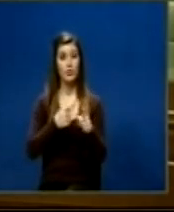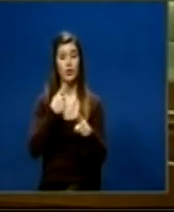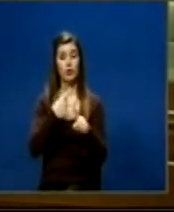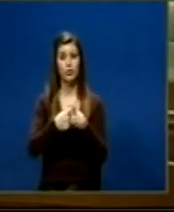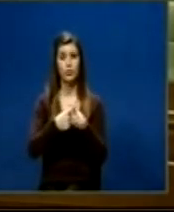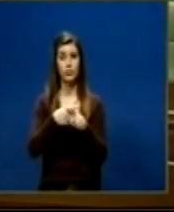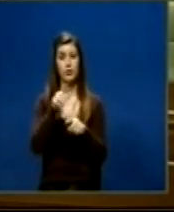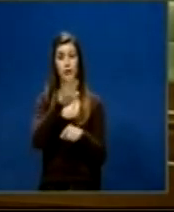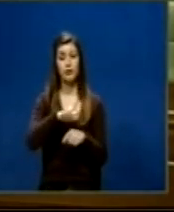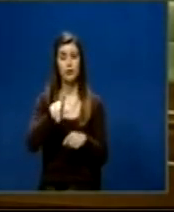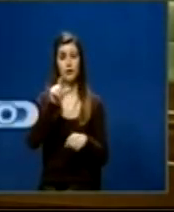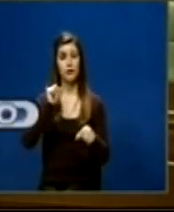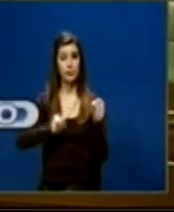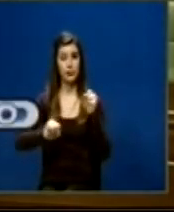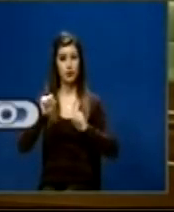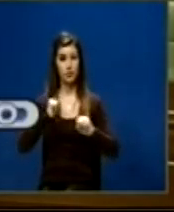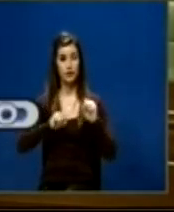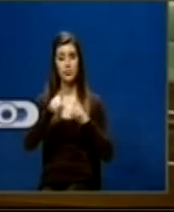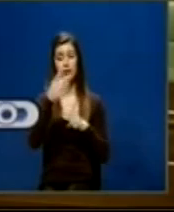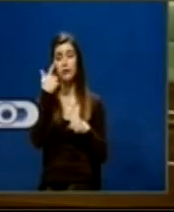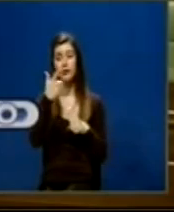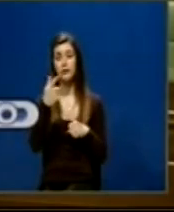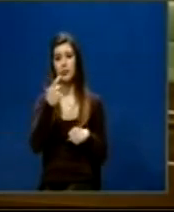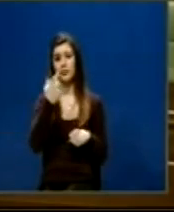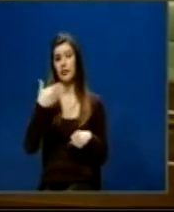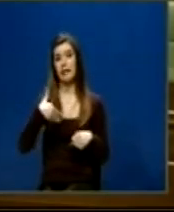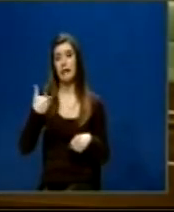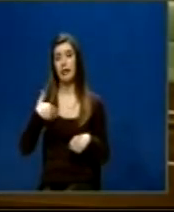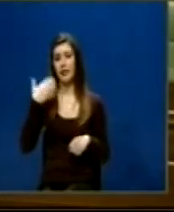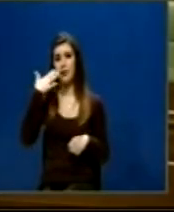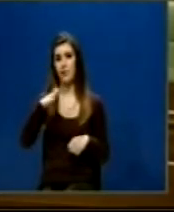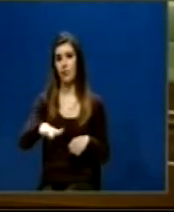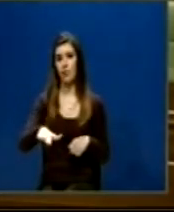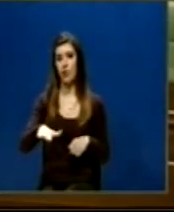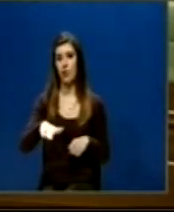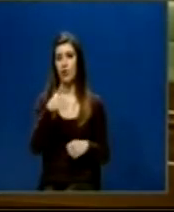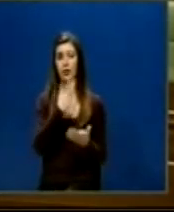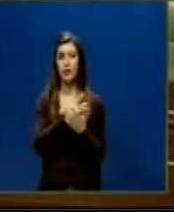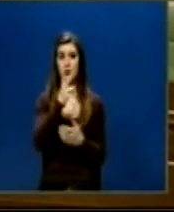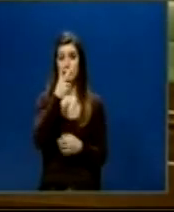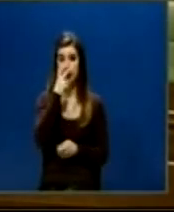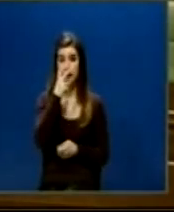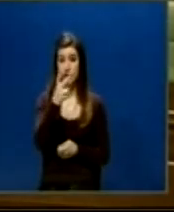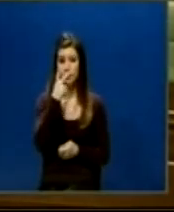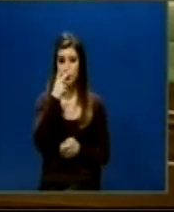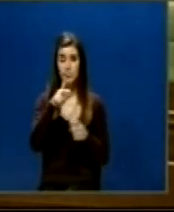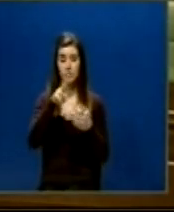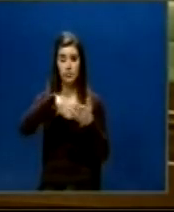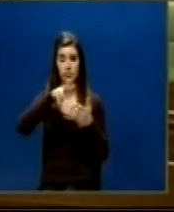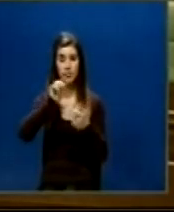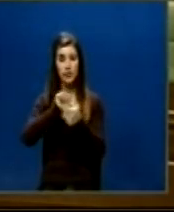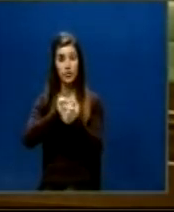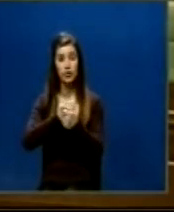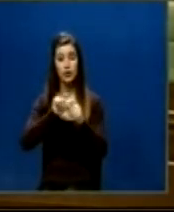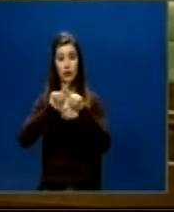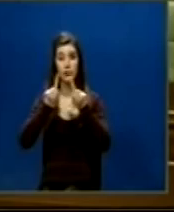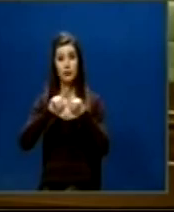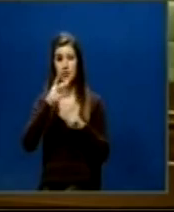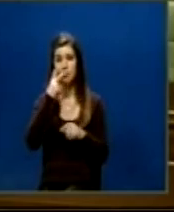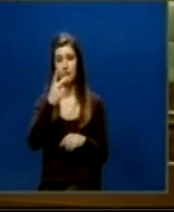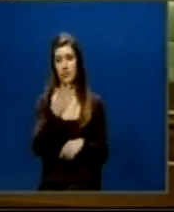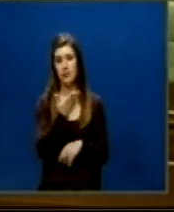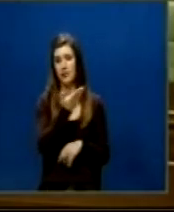keni qenë ende e vogël dhe ma merë mendja që s'ke pas shumë mundësi me lexu historinë e shtypjes e të